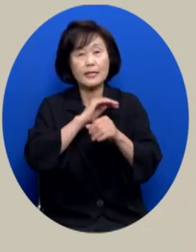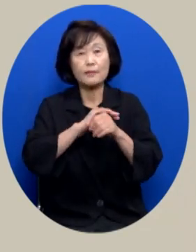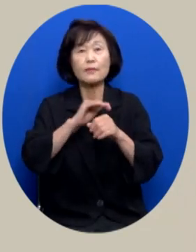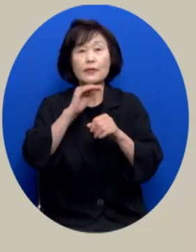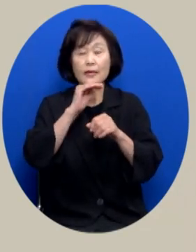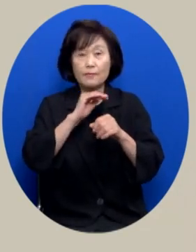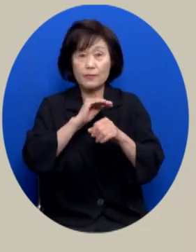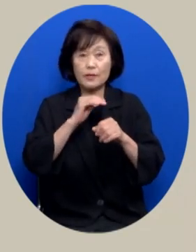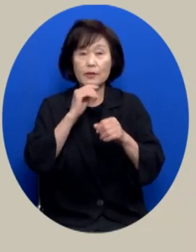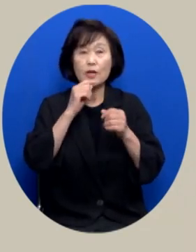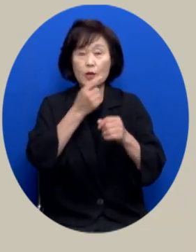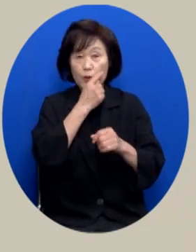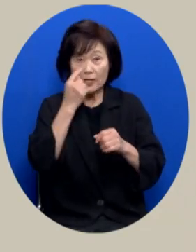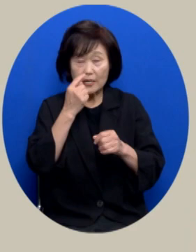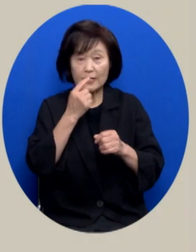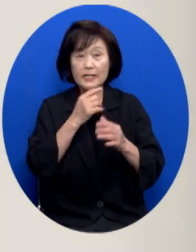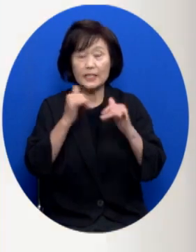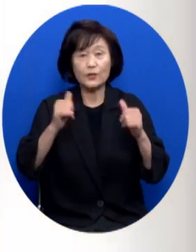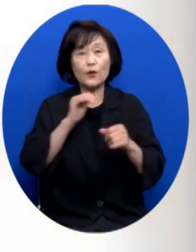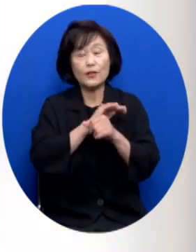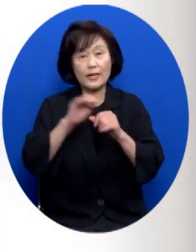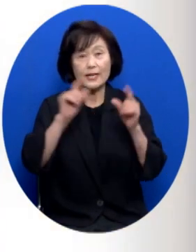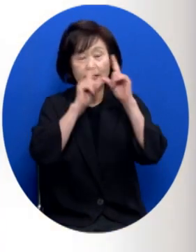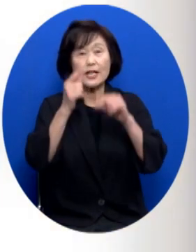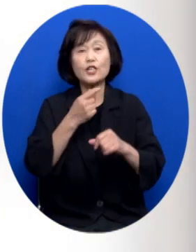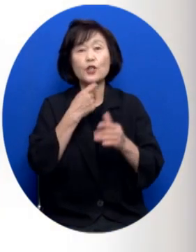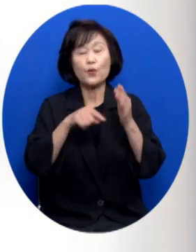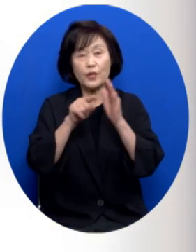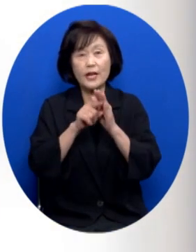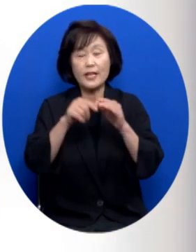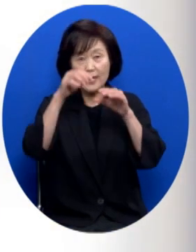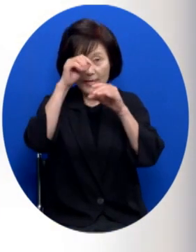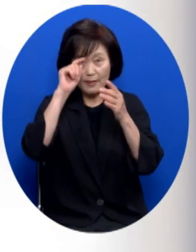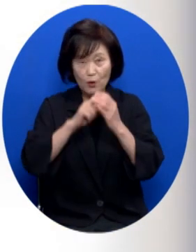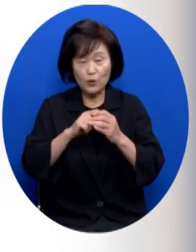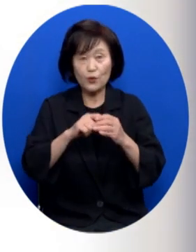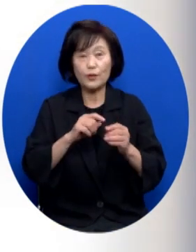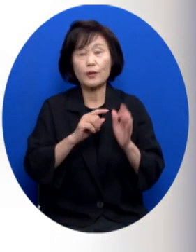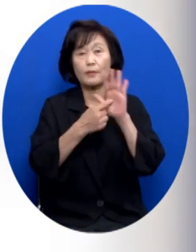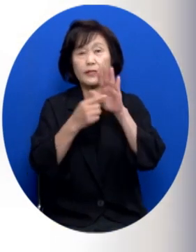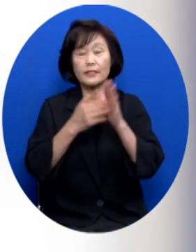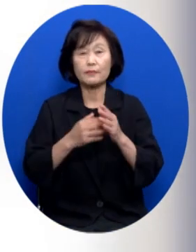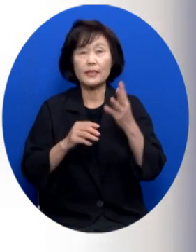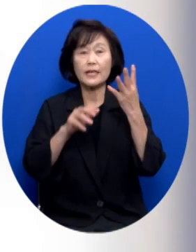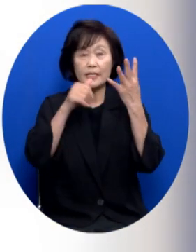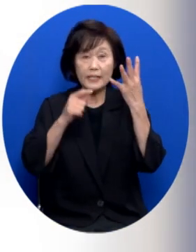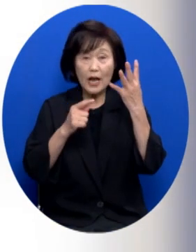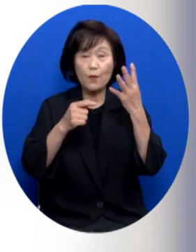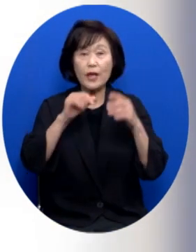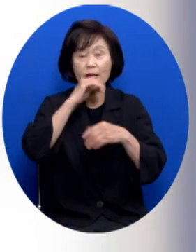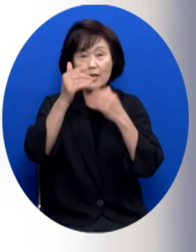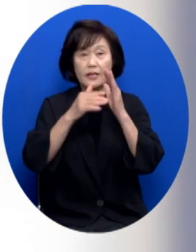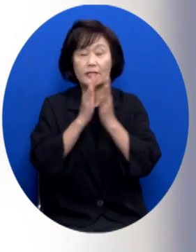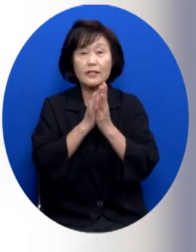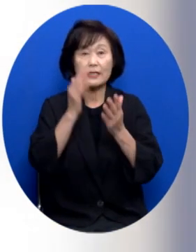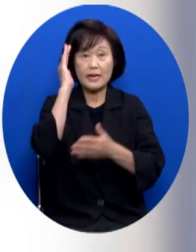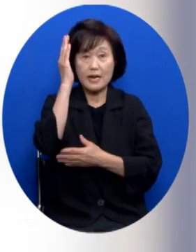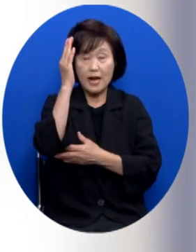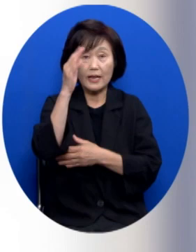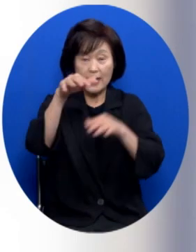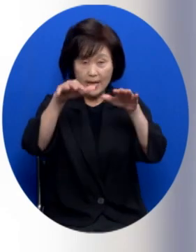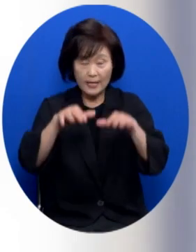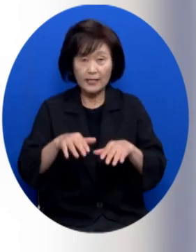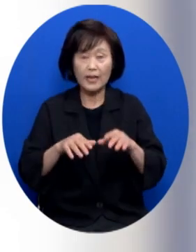산 증인으로 세우고자 한다고 콘퍼런스 취지를 밝혔습니다. 제4회 킹덤북스 성경강해 콘퍼런스는